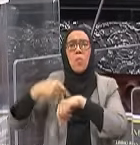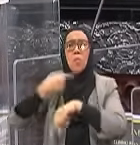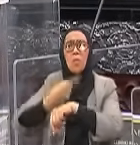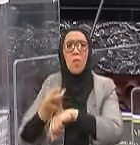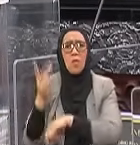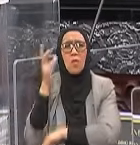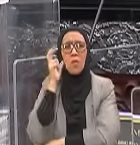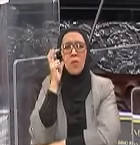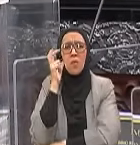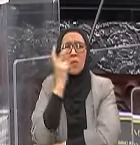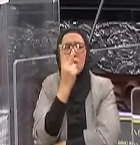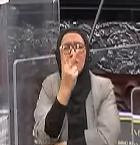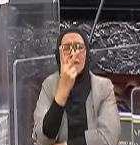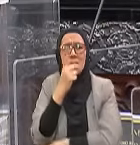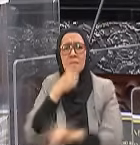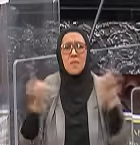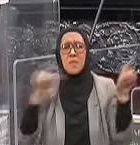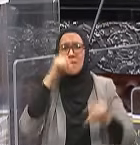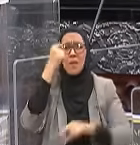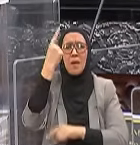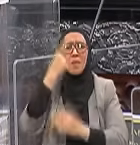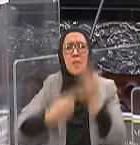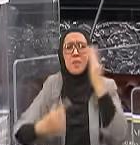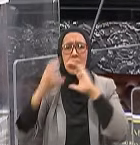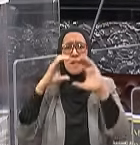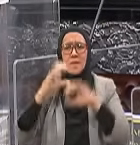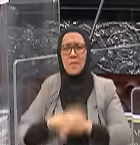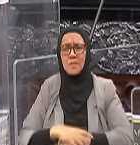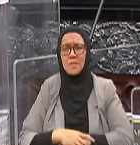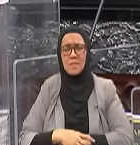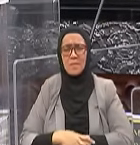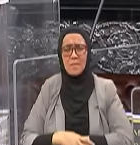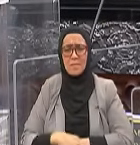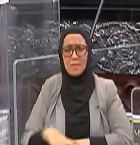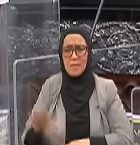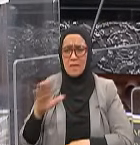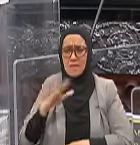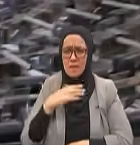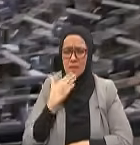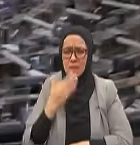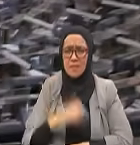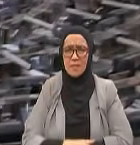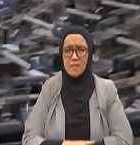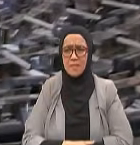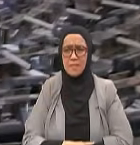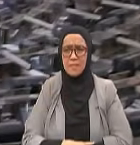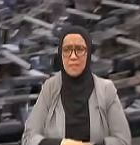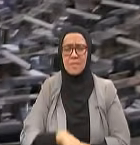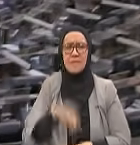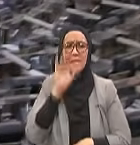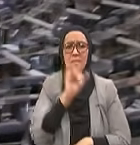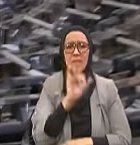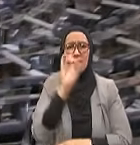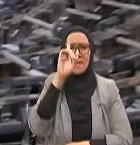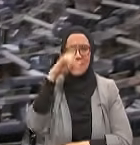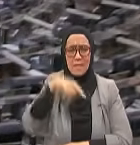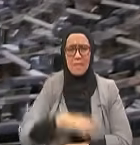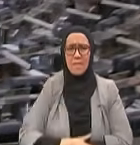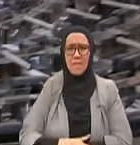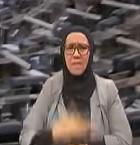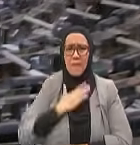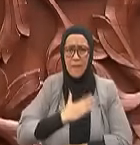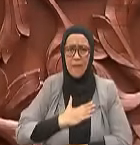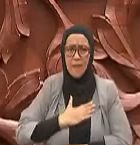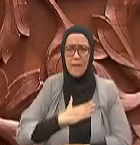mendengar dan melihat tapi tak paham apa yang diperkatakan cap demi aseton pakai Ton itu tuh yang memadati menteri bolehkan